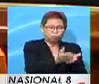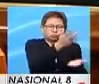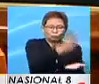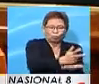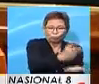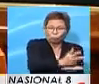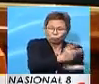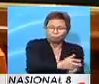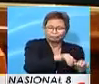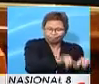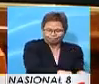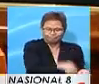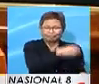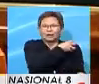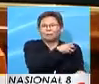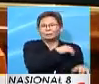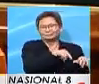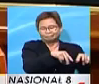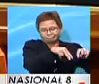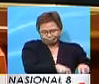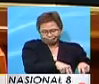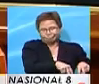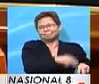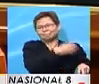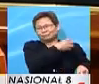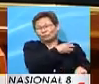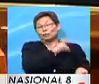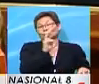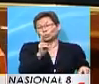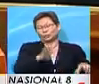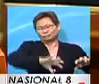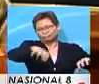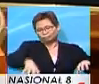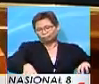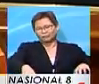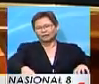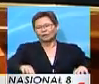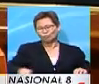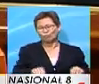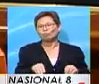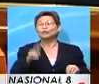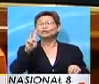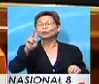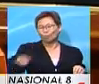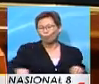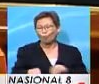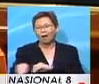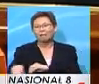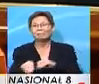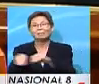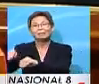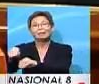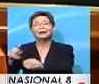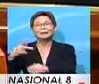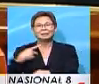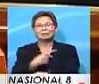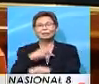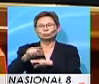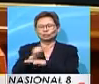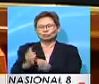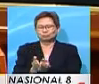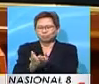ya dan anya kita ada operasi secara mobile di mana kita menggunakan